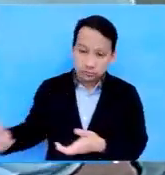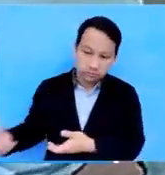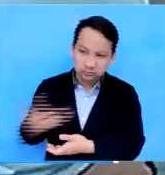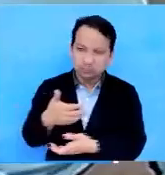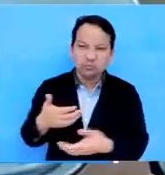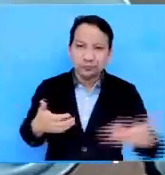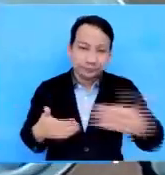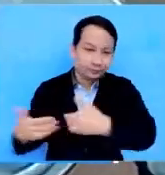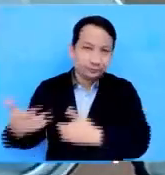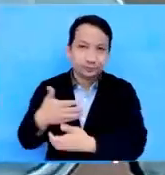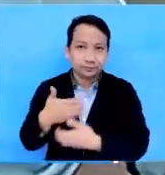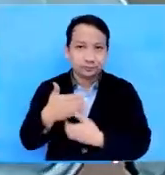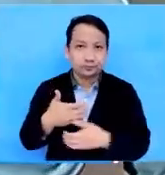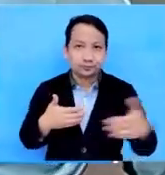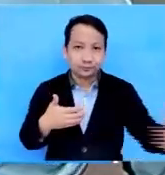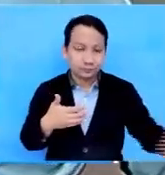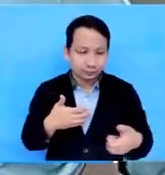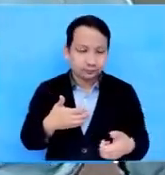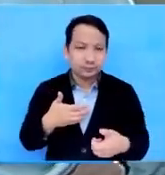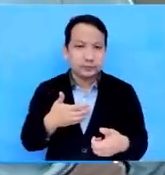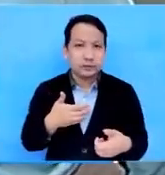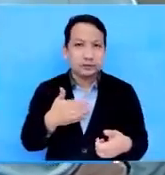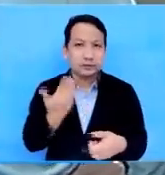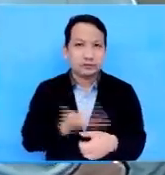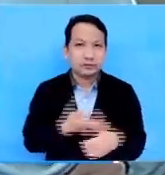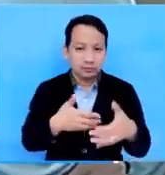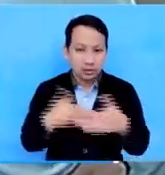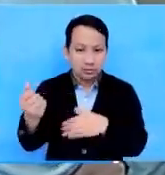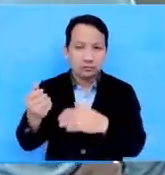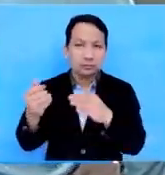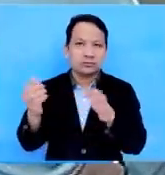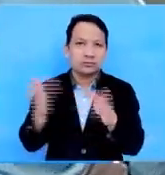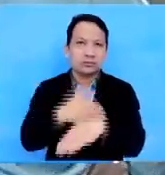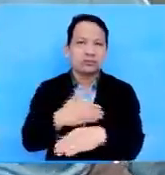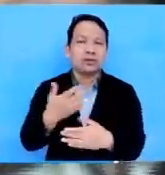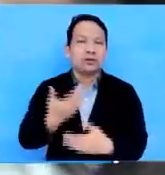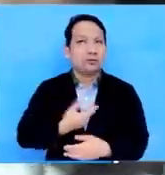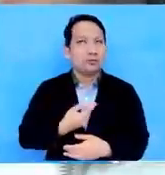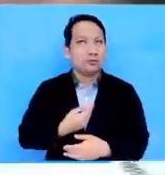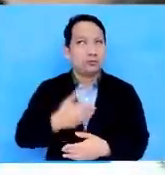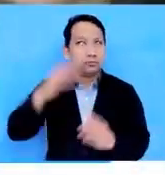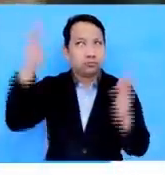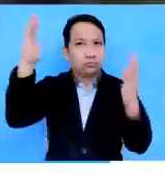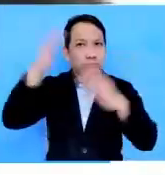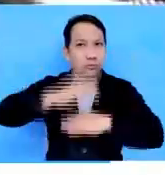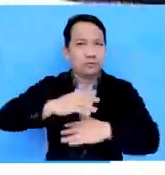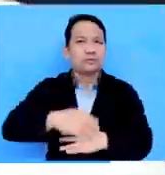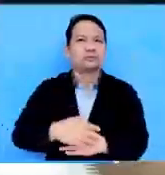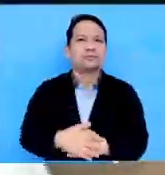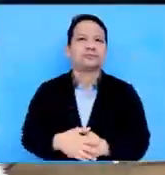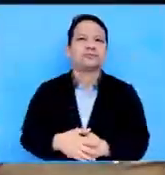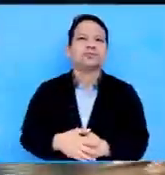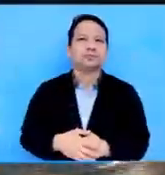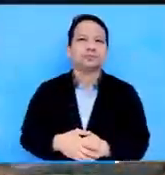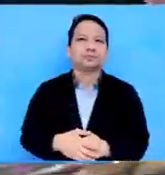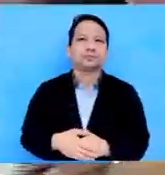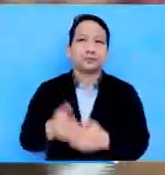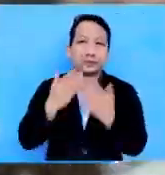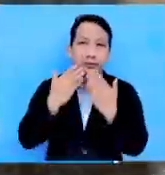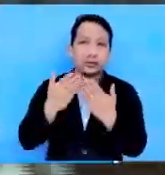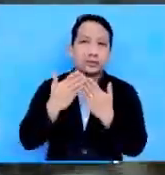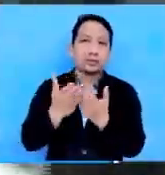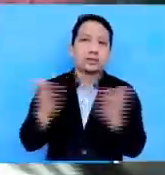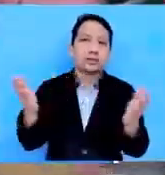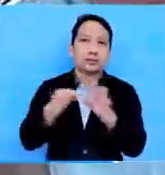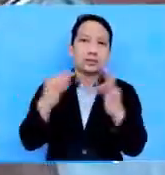agad yung baby ko at si Ilyas palabas ng room kasi sobrang natakot ako baka nababagsakan kami. Todo pasalamat naman ang pamilya